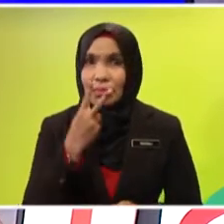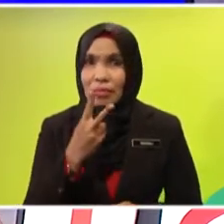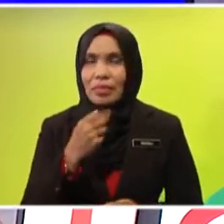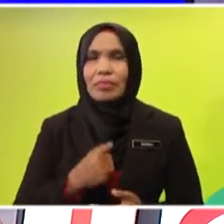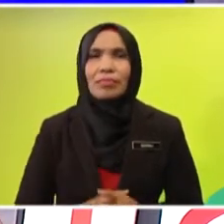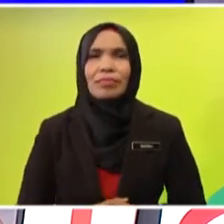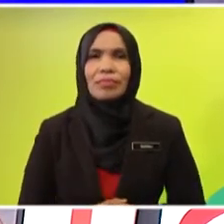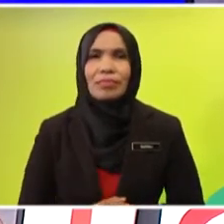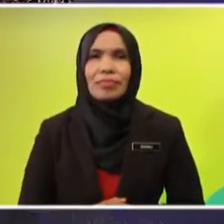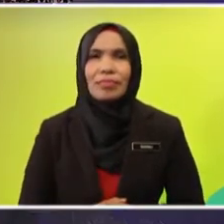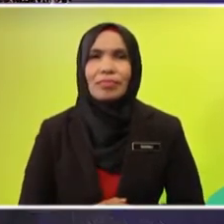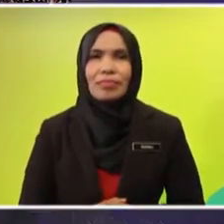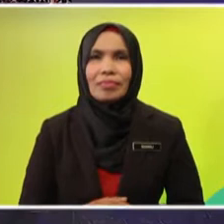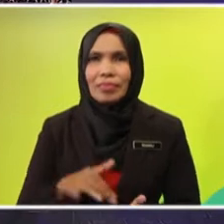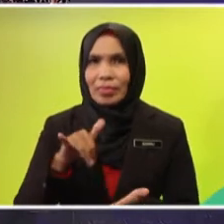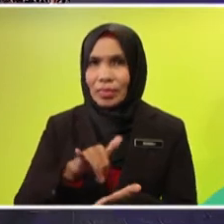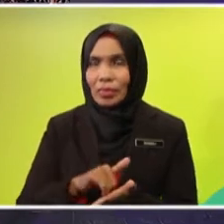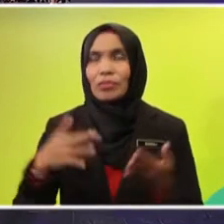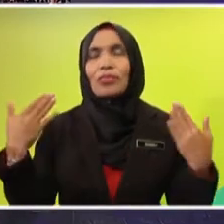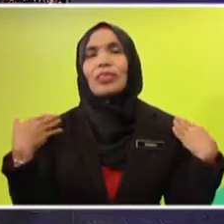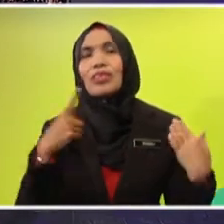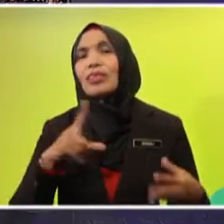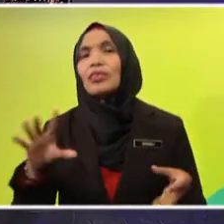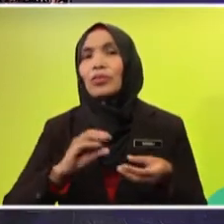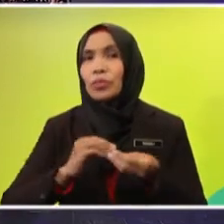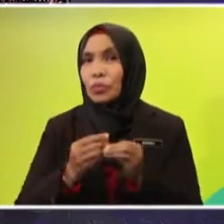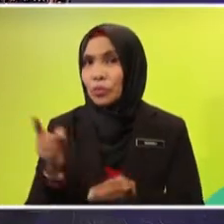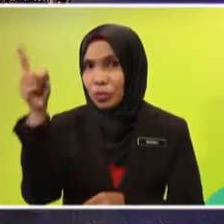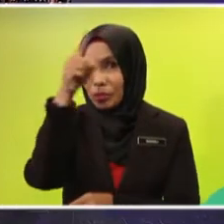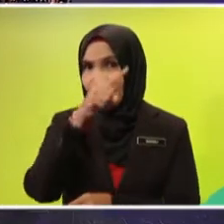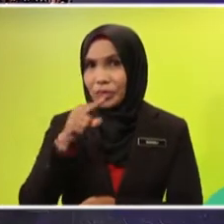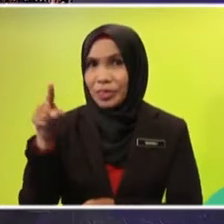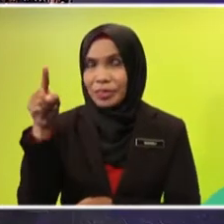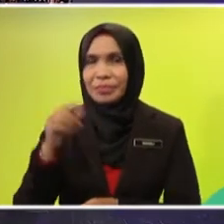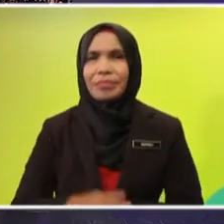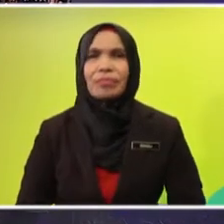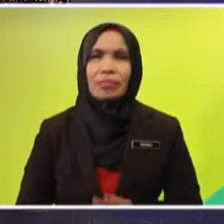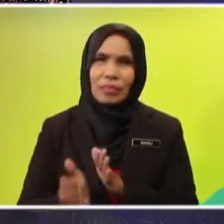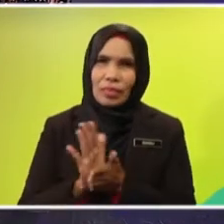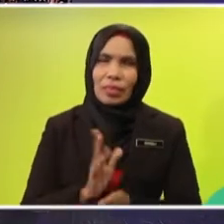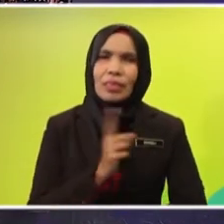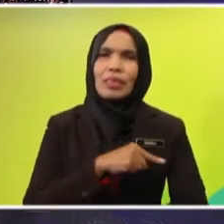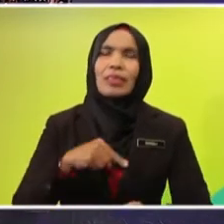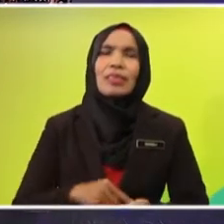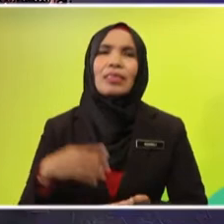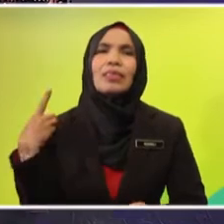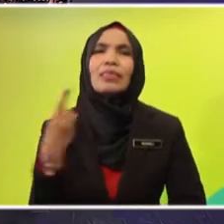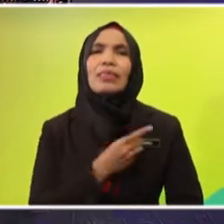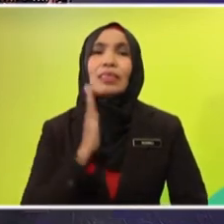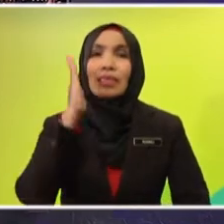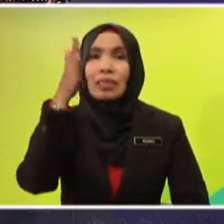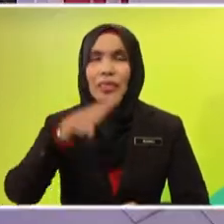Tetapi semuanya itu adalah nomor bulat number bulat jadi hari ini kita akan belia